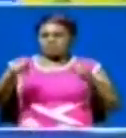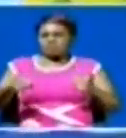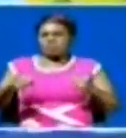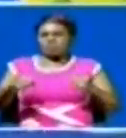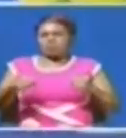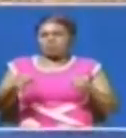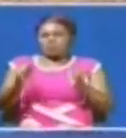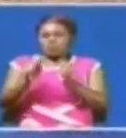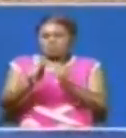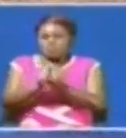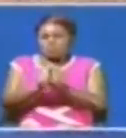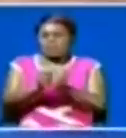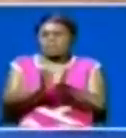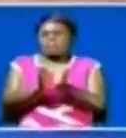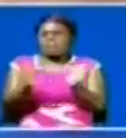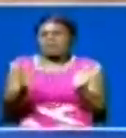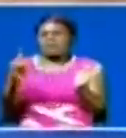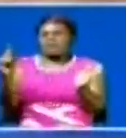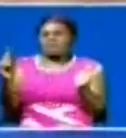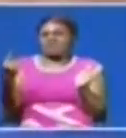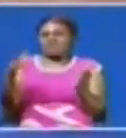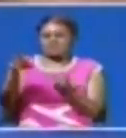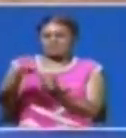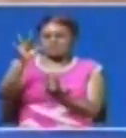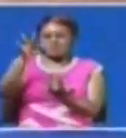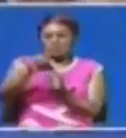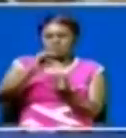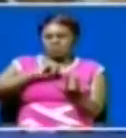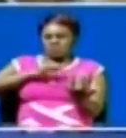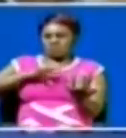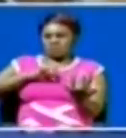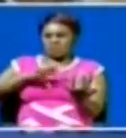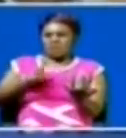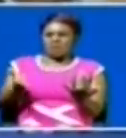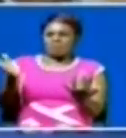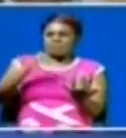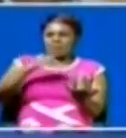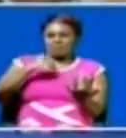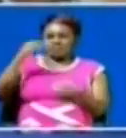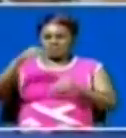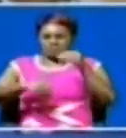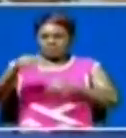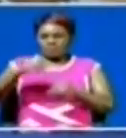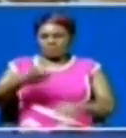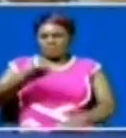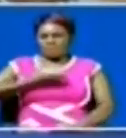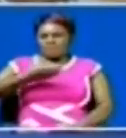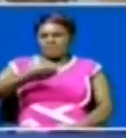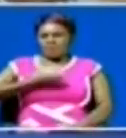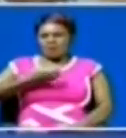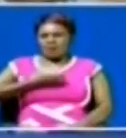kukaa na wananchi. Na kwanza nilikuwa nominated councillor, nikarudi nikawa elected mayor wa Nakuru.